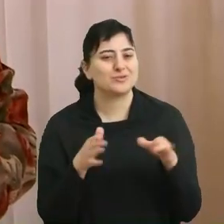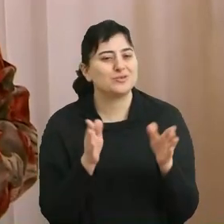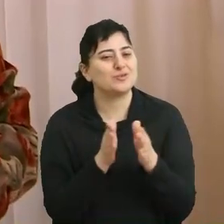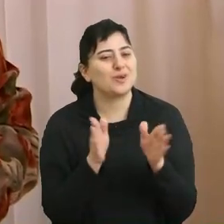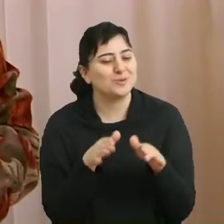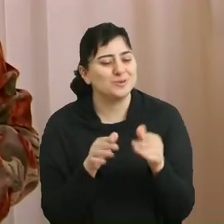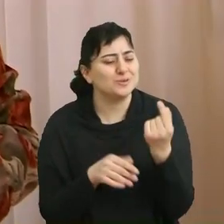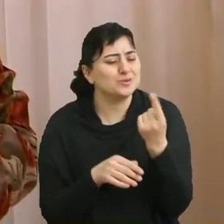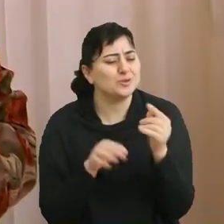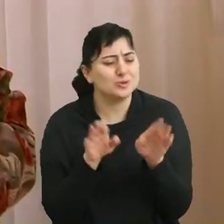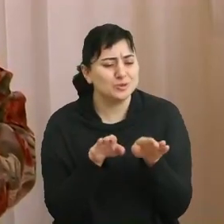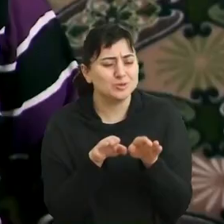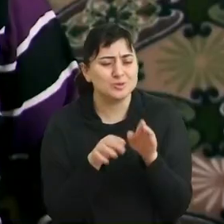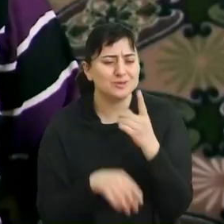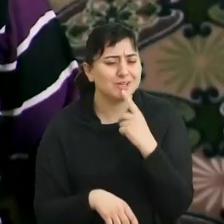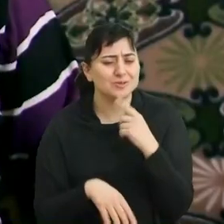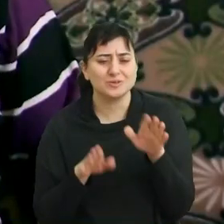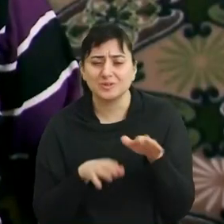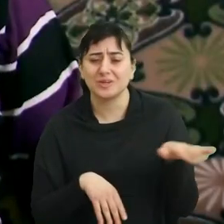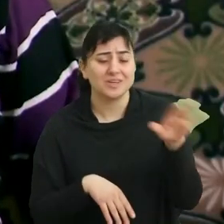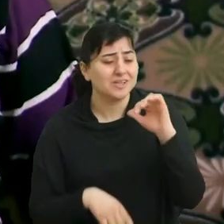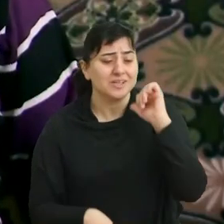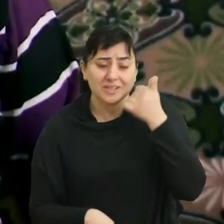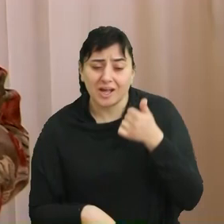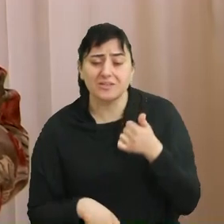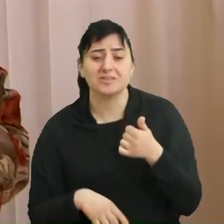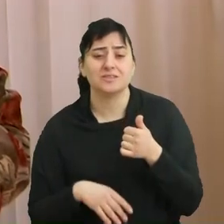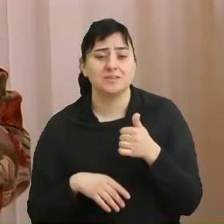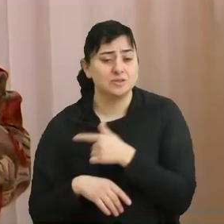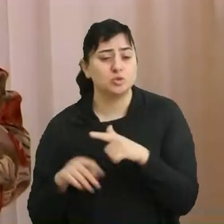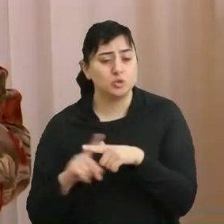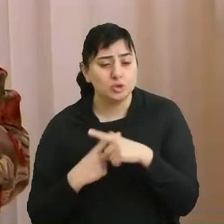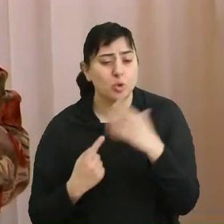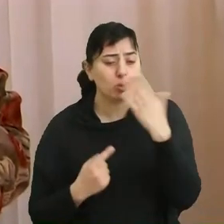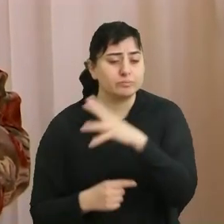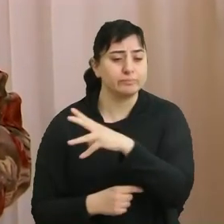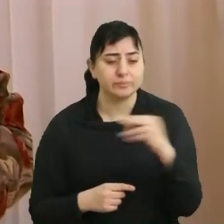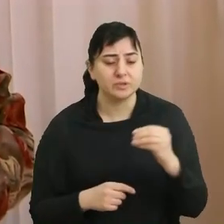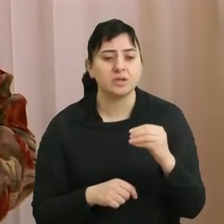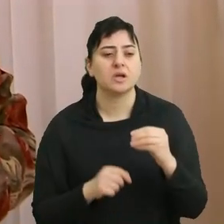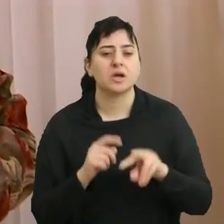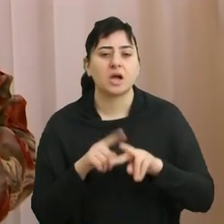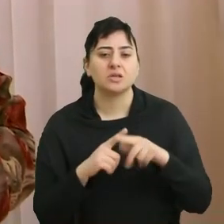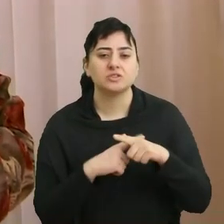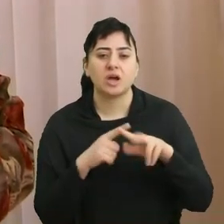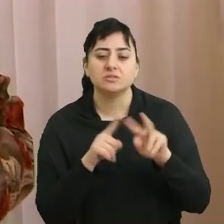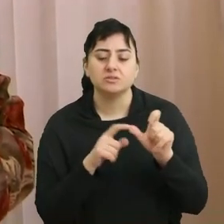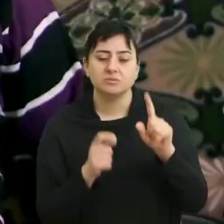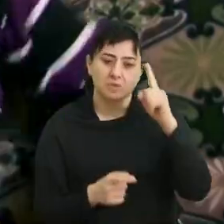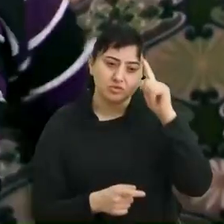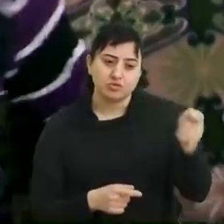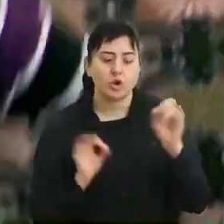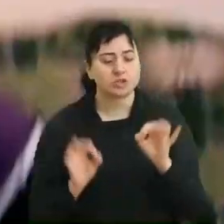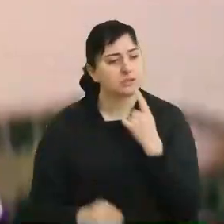kuşlar. Mini minnacık kuşlar yarın Junior'ın okulunu kırıp onu ajansa kaydettireceğini